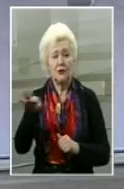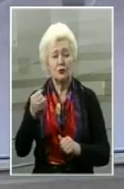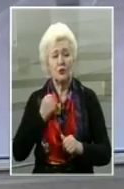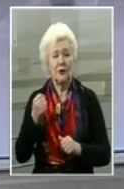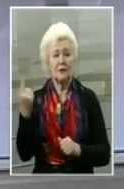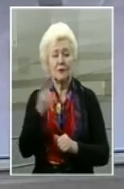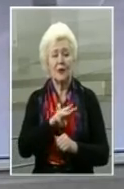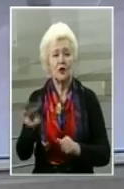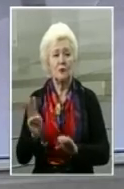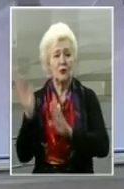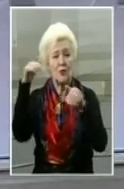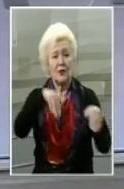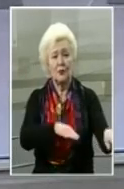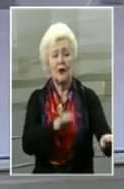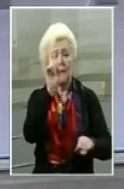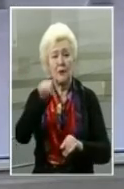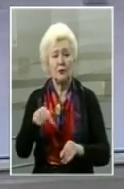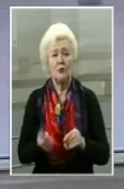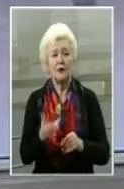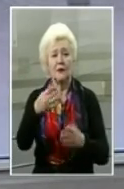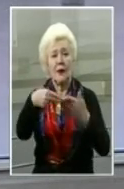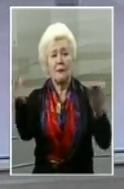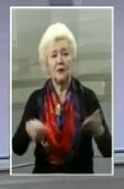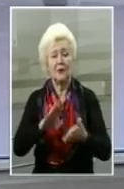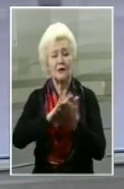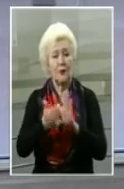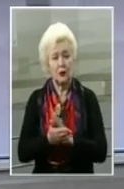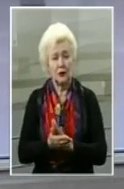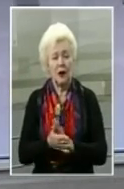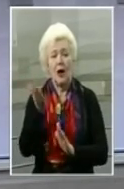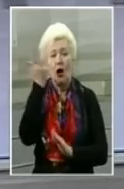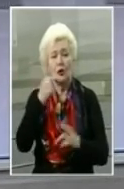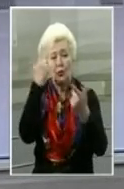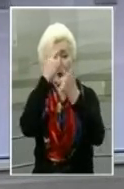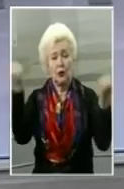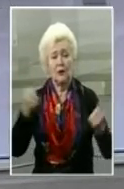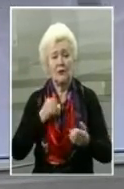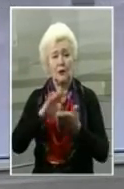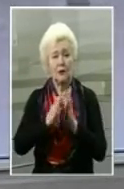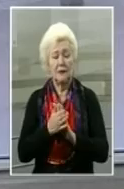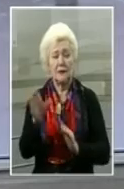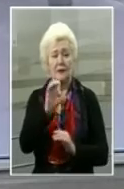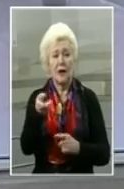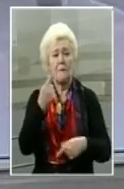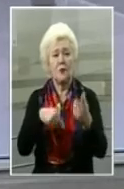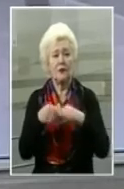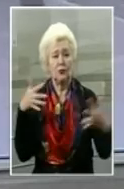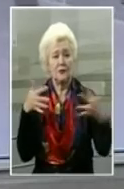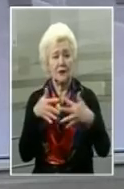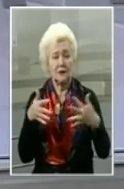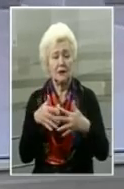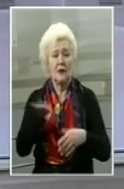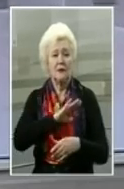першої хвили мобілізації, потім кілька разів підписував контракти. Коли оголосили воєнний стан, Сергій повернувся на фронт.